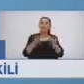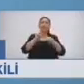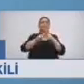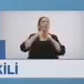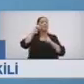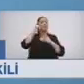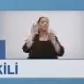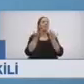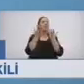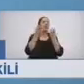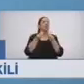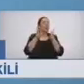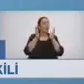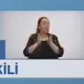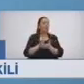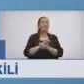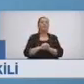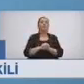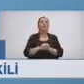olursa olsun